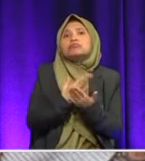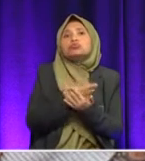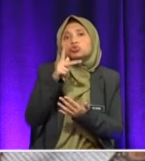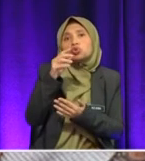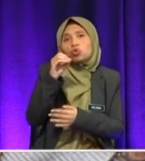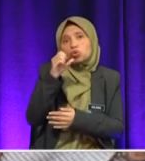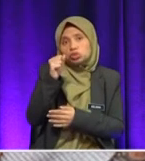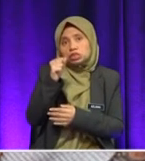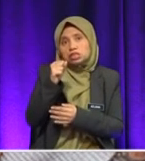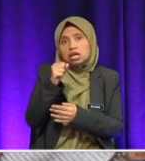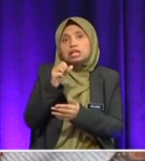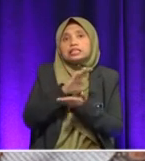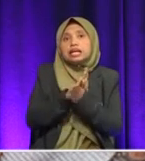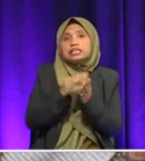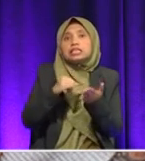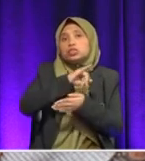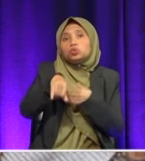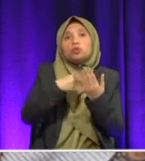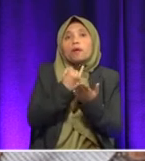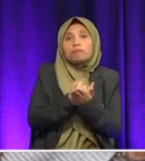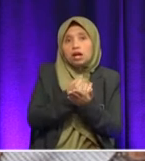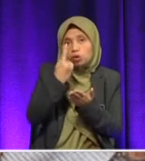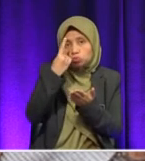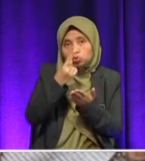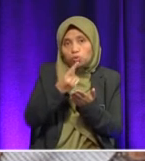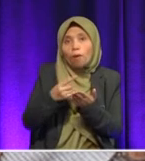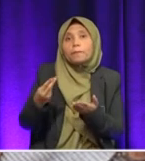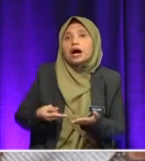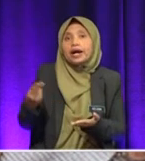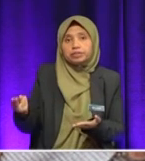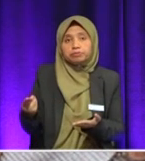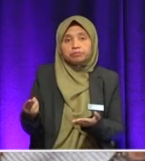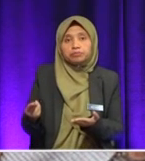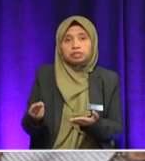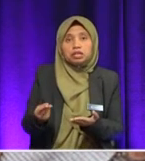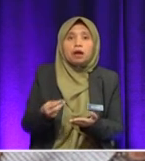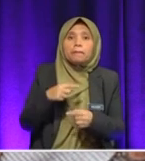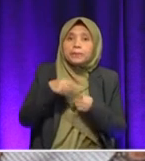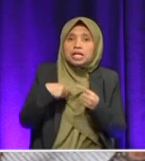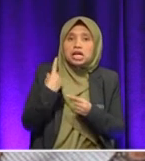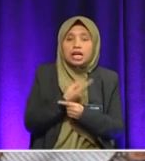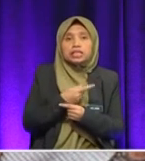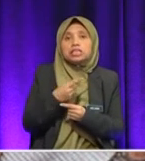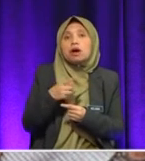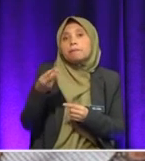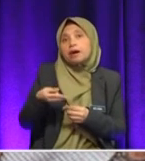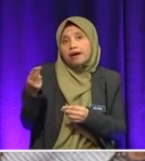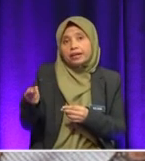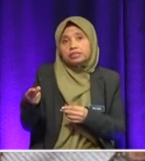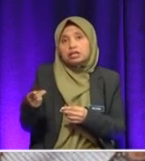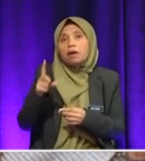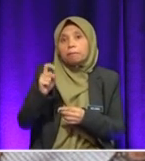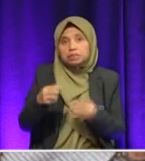tersebut menjadi jumlah penuh untuk pos bahan kemudian bisa di kos bahan kita misheard